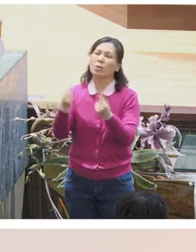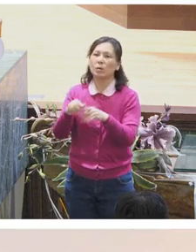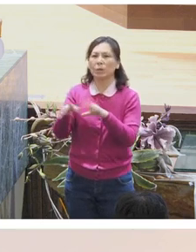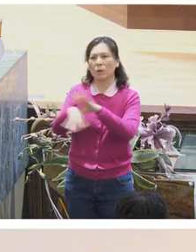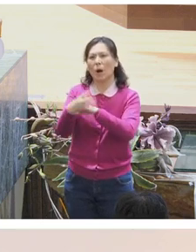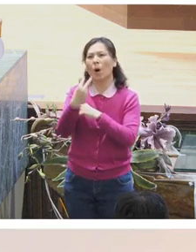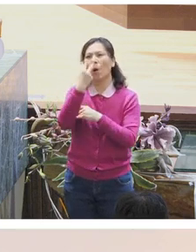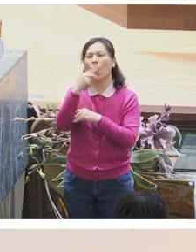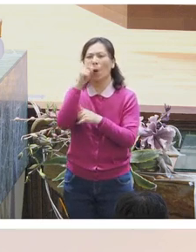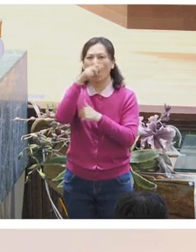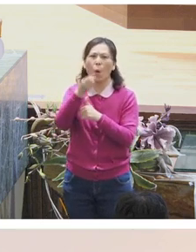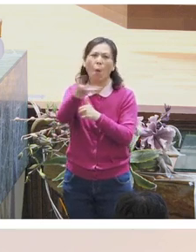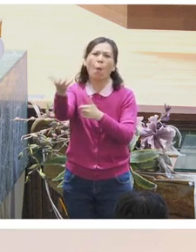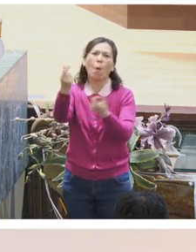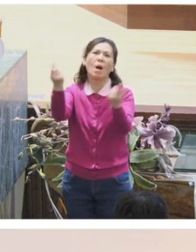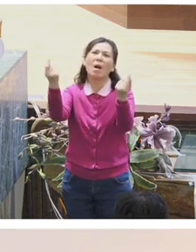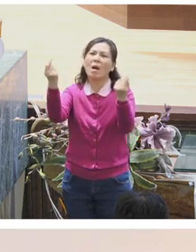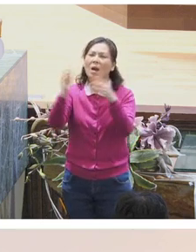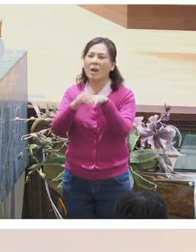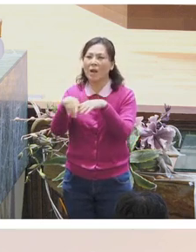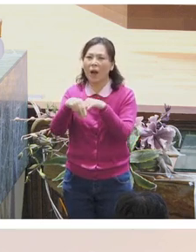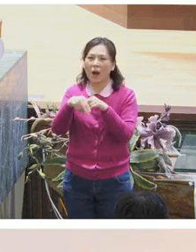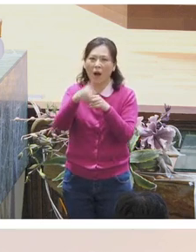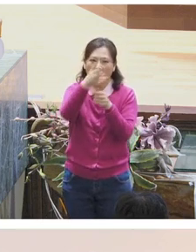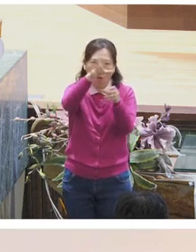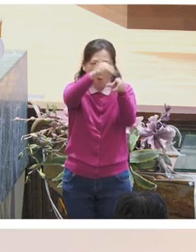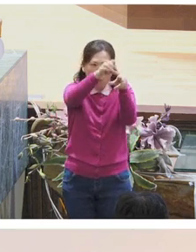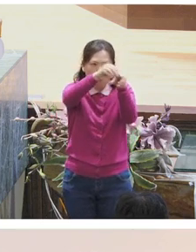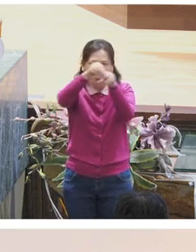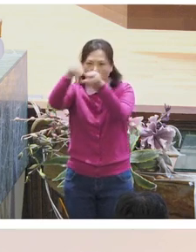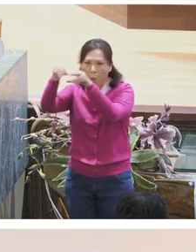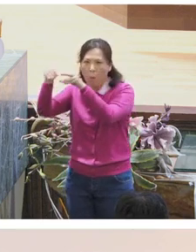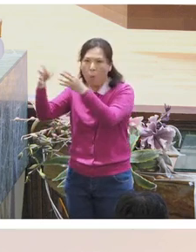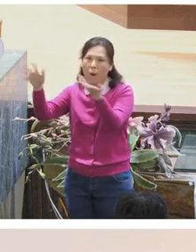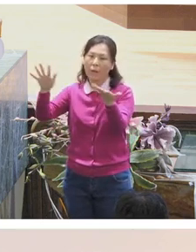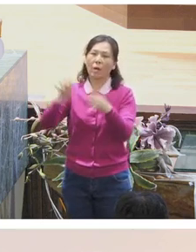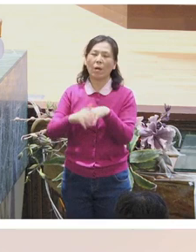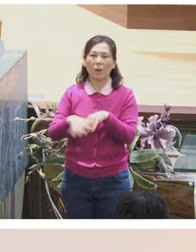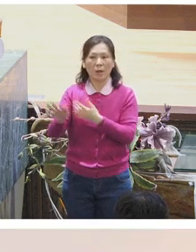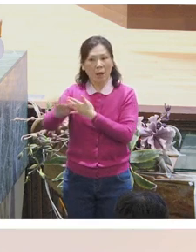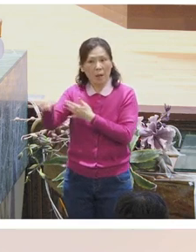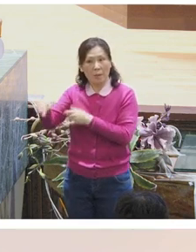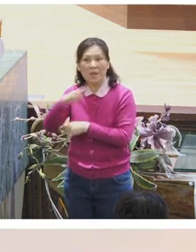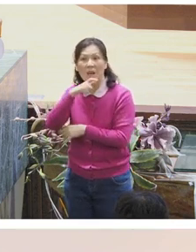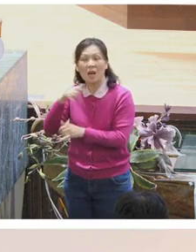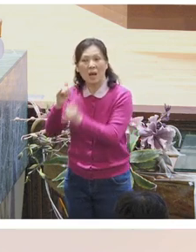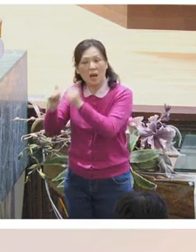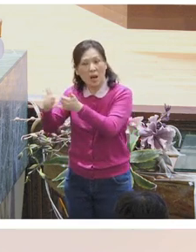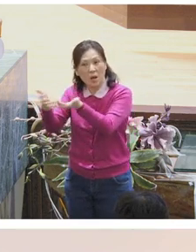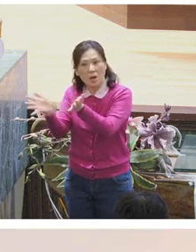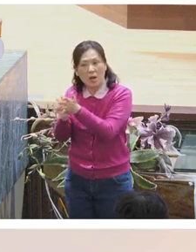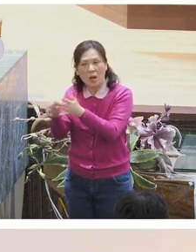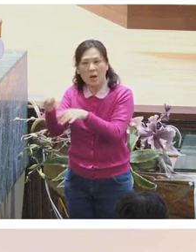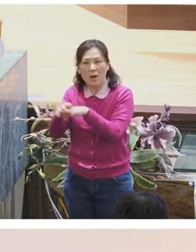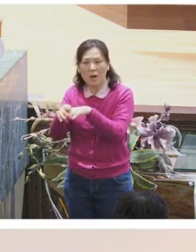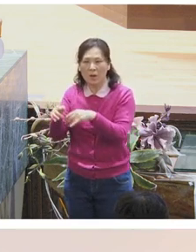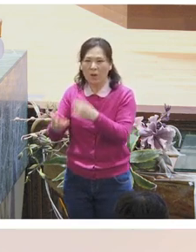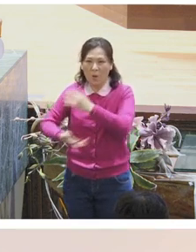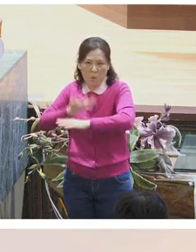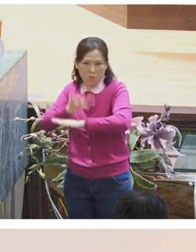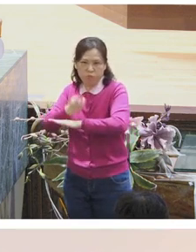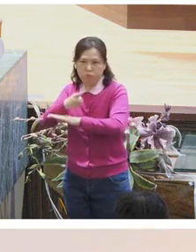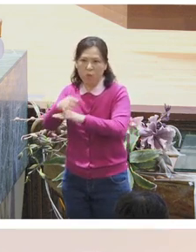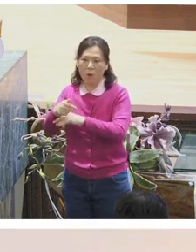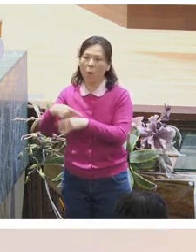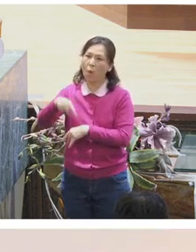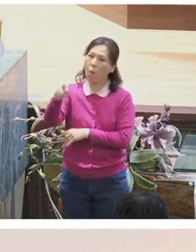现场也有这个开源的空污监测的社群，那这些其他的社群在做这件事，其他社群去投入资源做这些事情